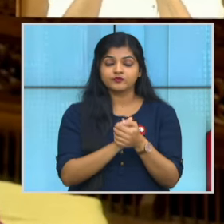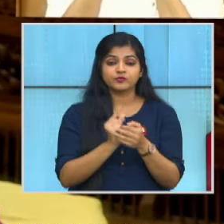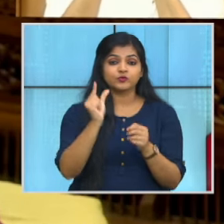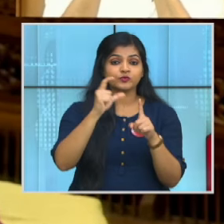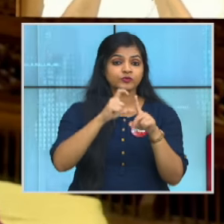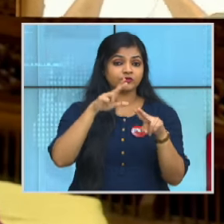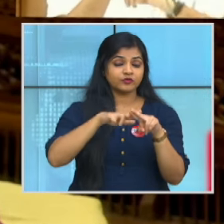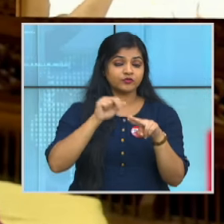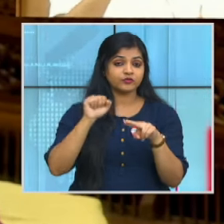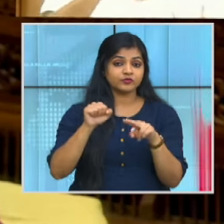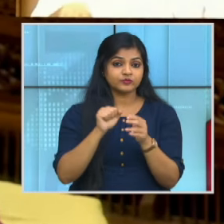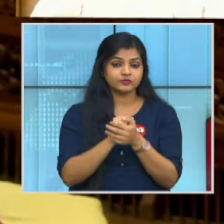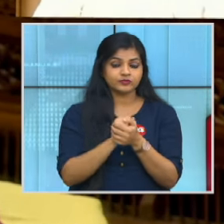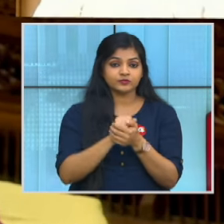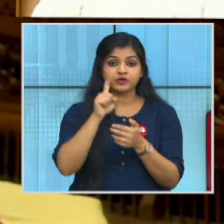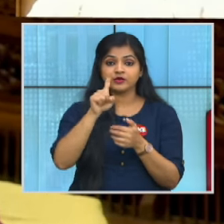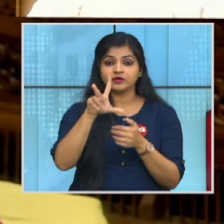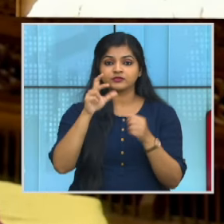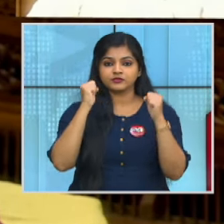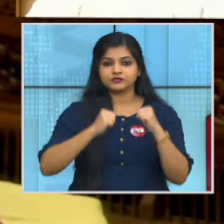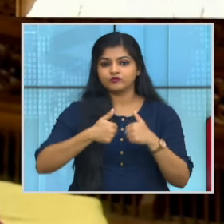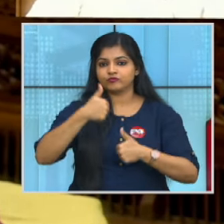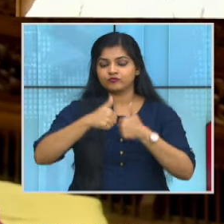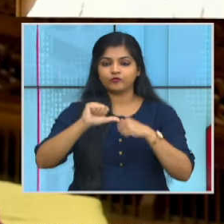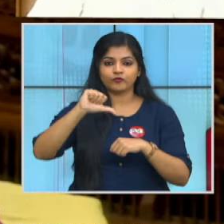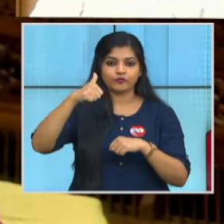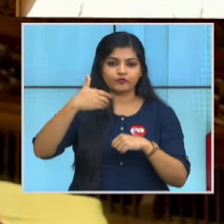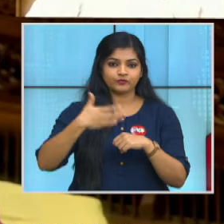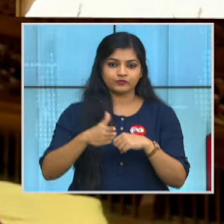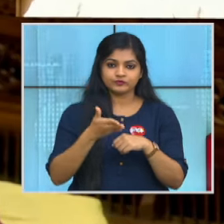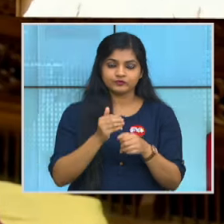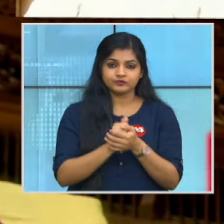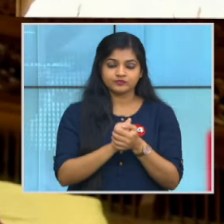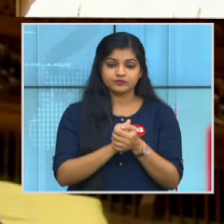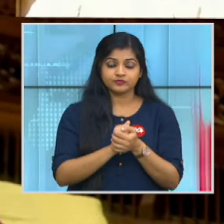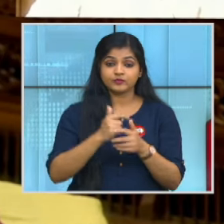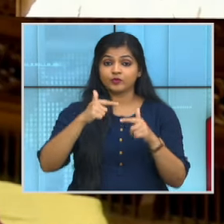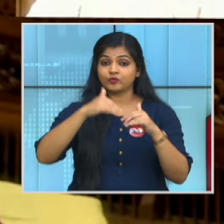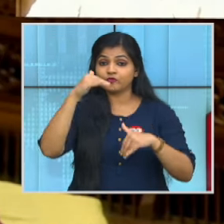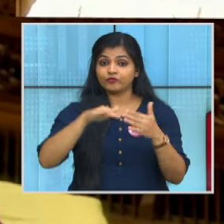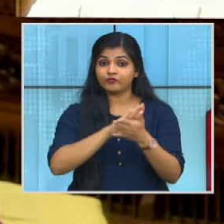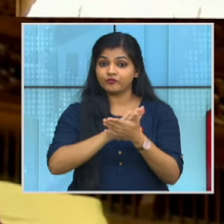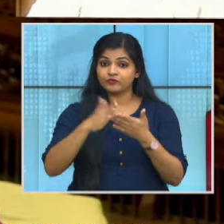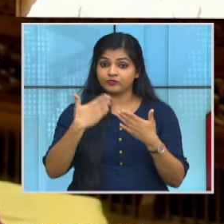UDFന് 18 സീറ്റാണ് ലഭിച്ചത്. ആ തെരഞ്ഞെടുപ്പ് കഴിഞ്ഞ ഉടൻ